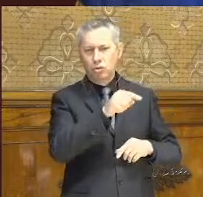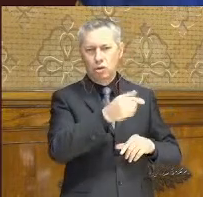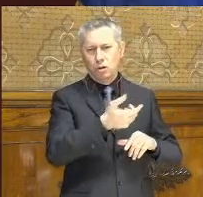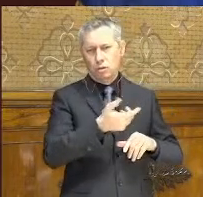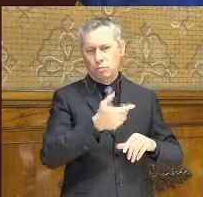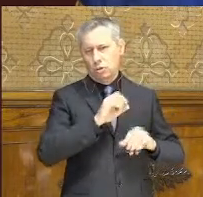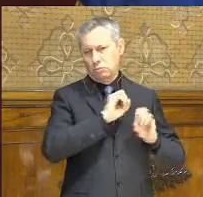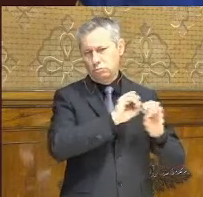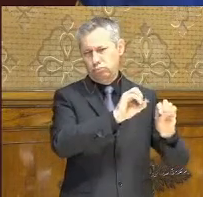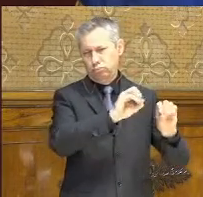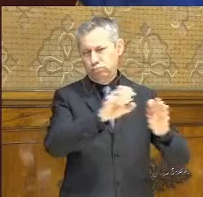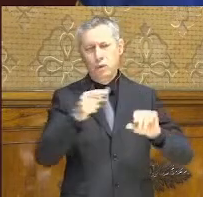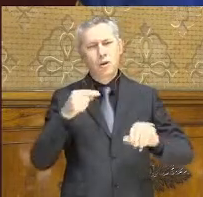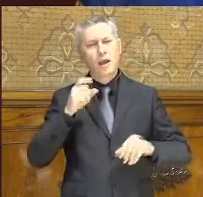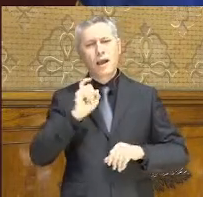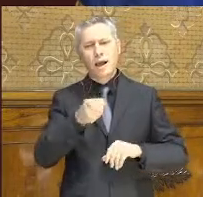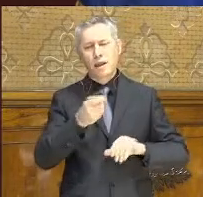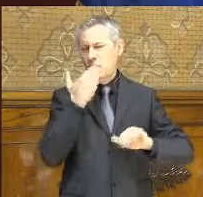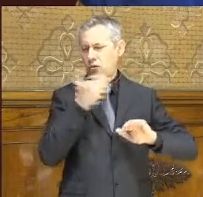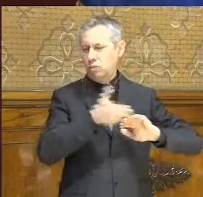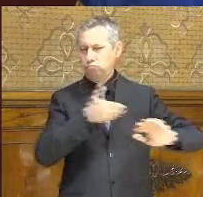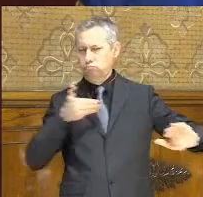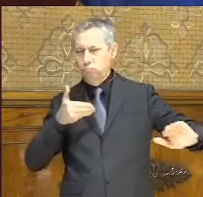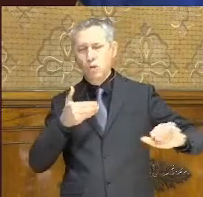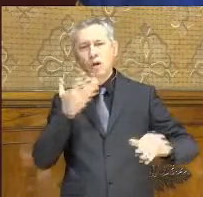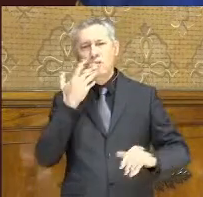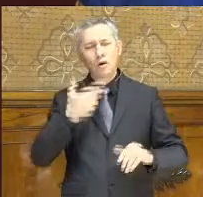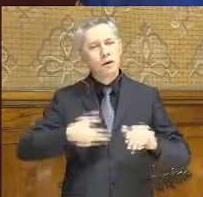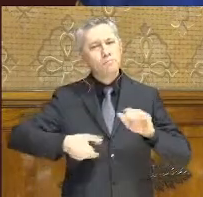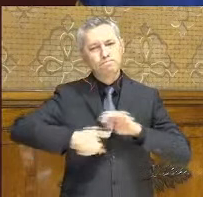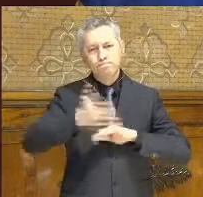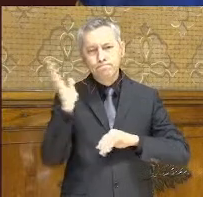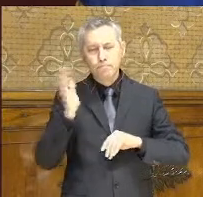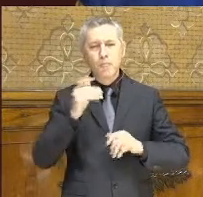dominante, e voleva lasciare Padova per motivi